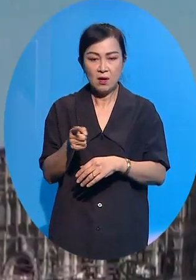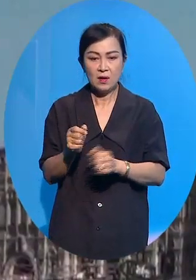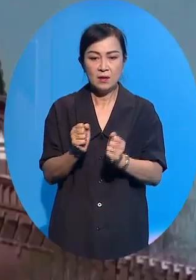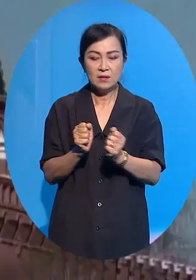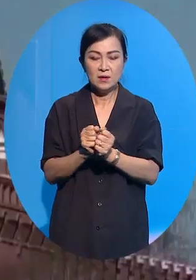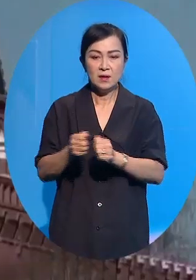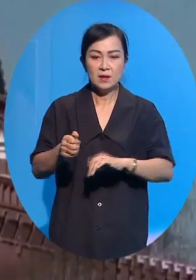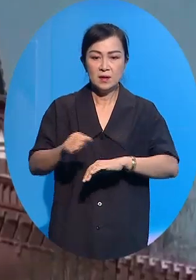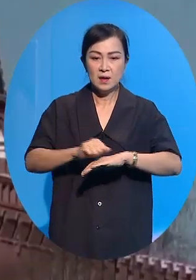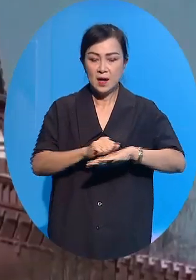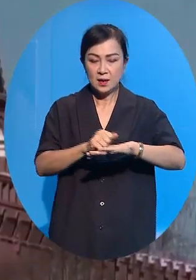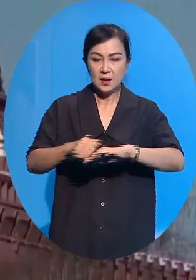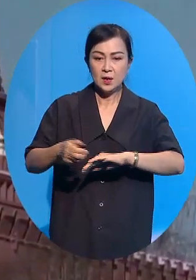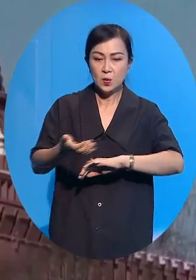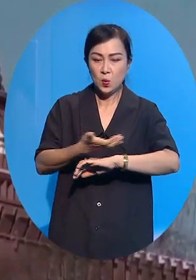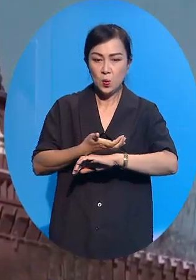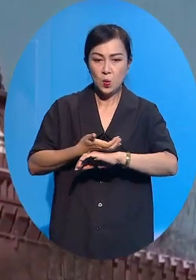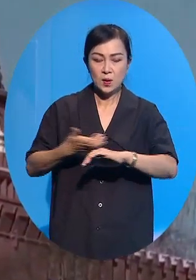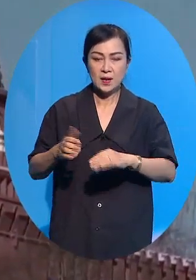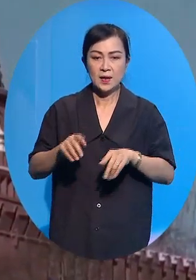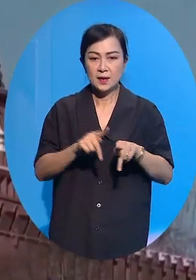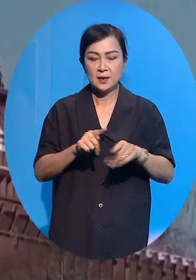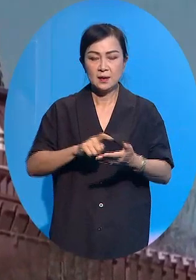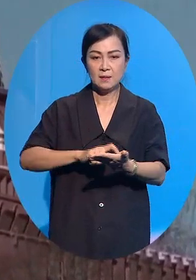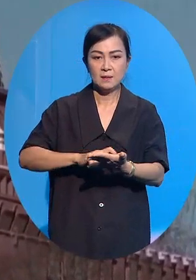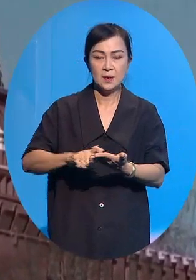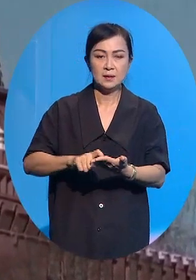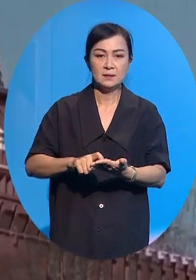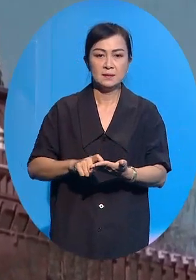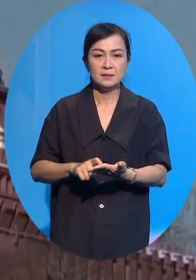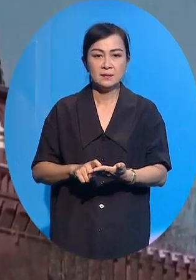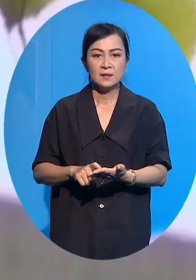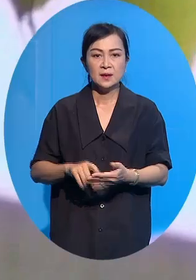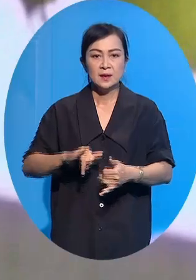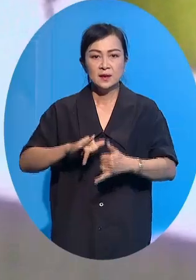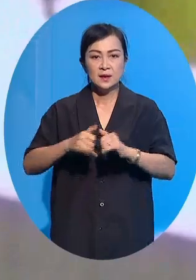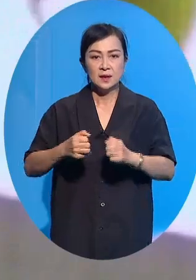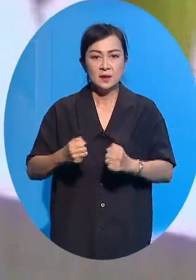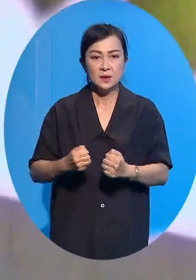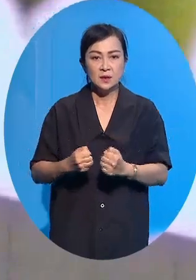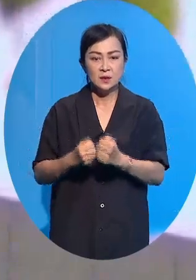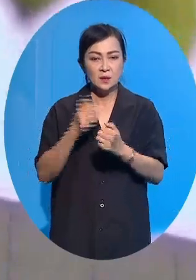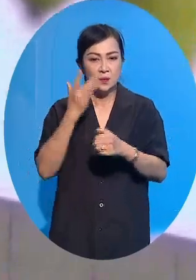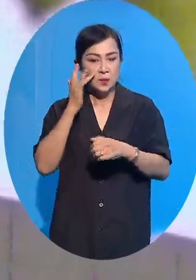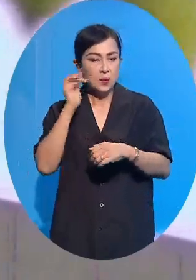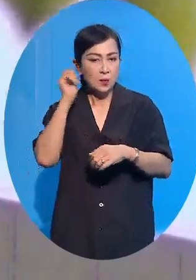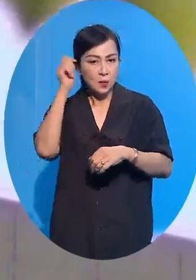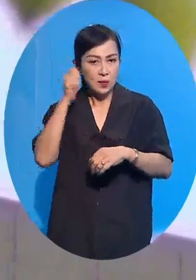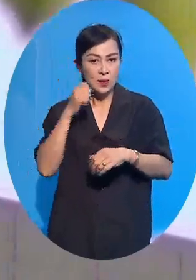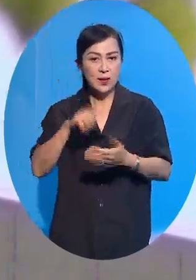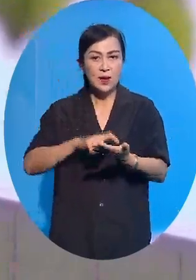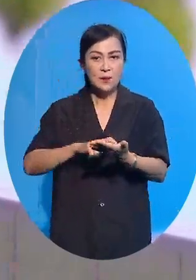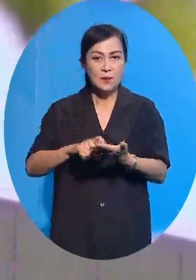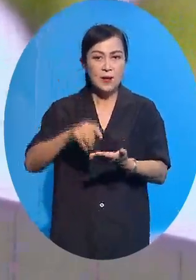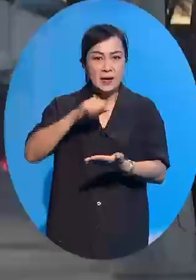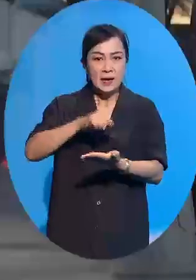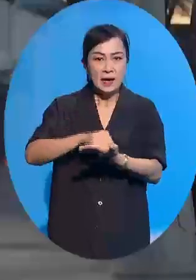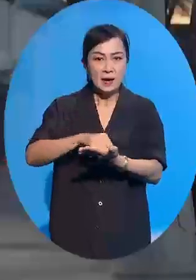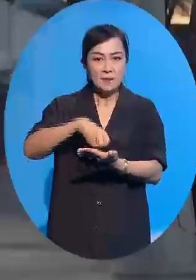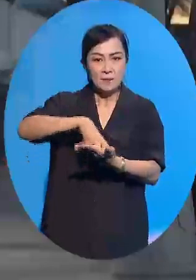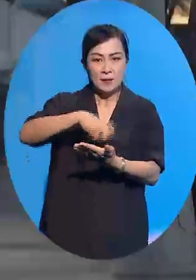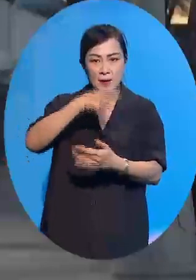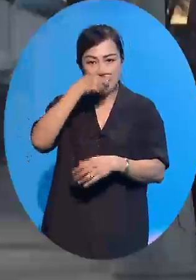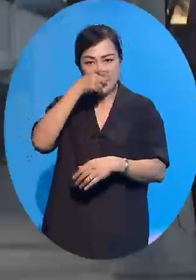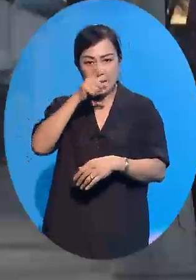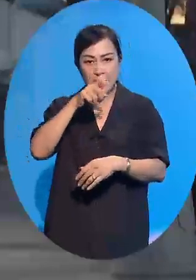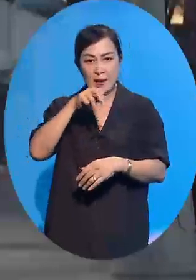với an ninh quốc gia, chính sách đối ngoại và nền kinh tế Mỹ. Kể từ khi xảy ra cuộc khủng hoảng ở Ukraine, Mỹ đã tăng cường áp đặt các vòng trừng